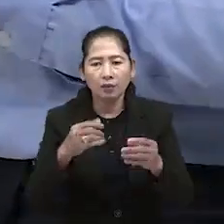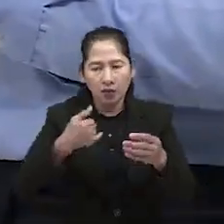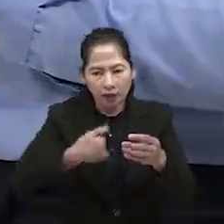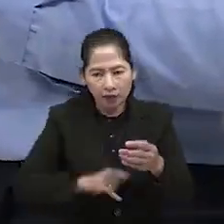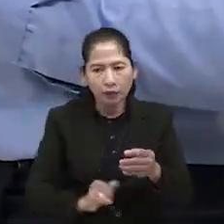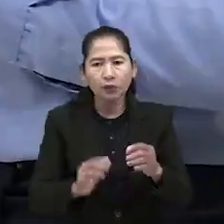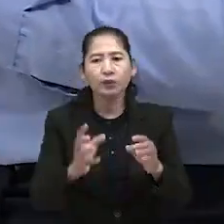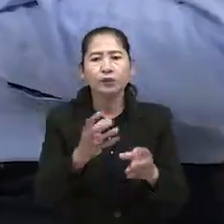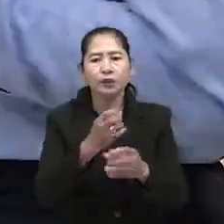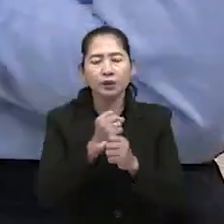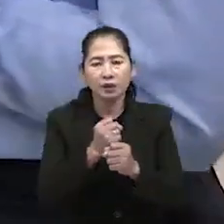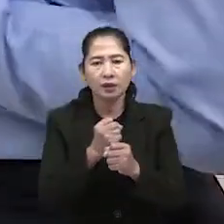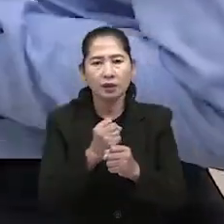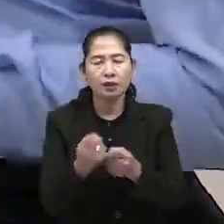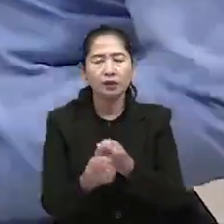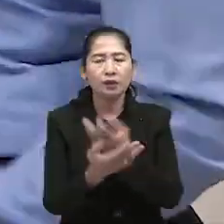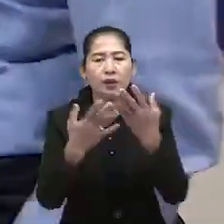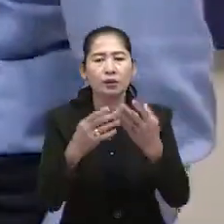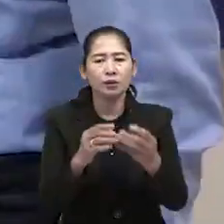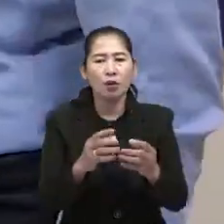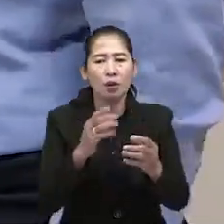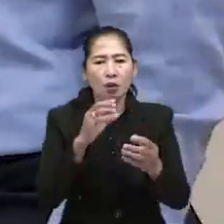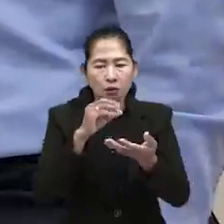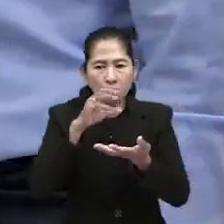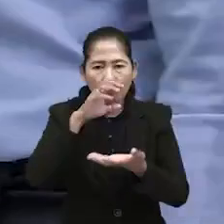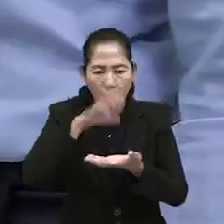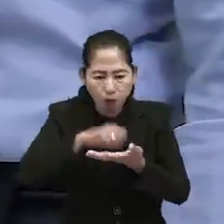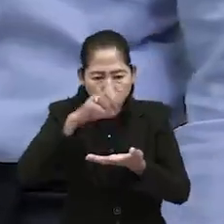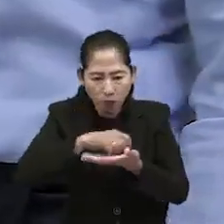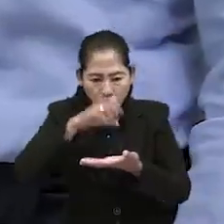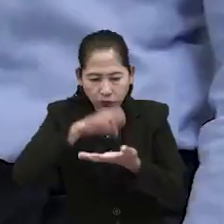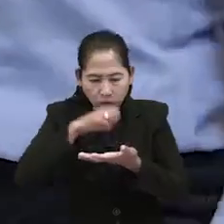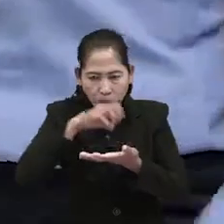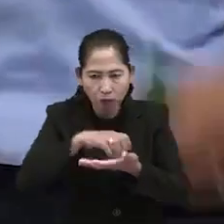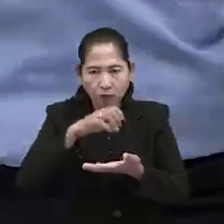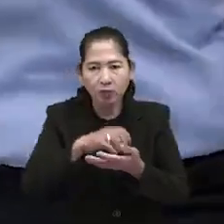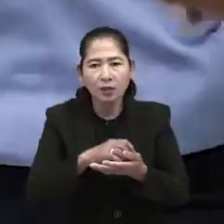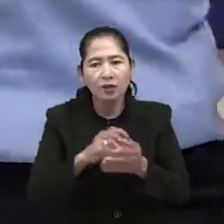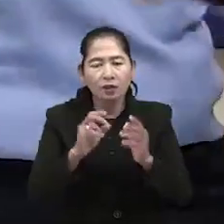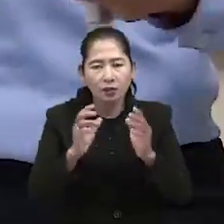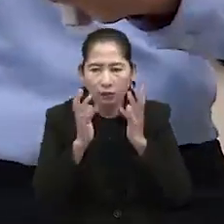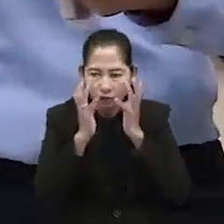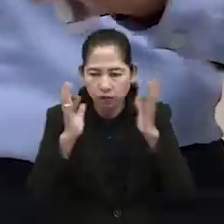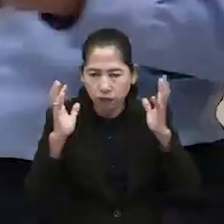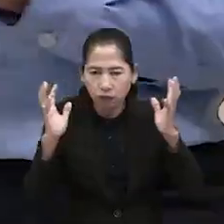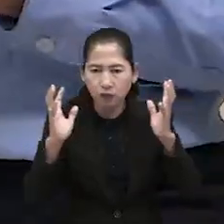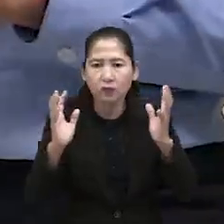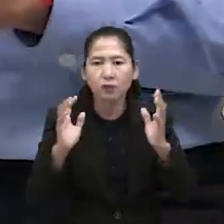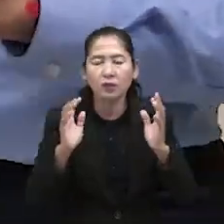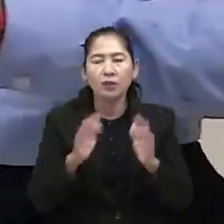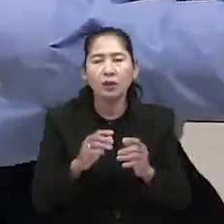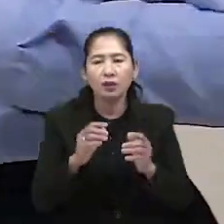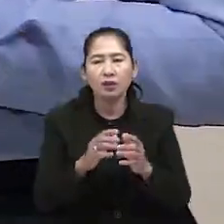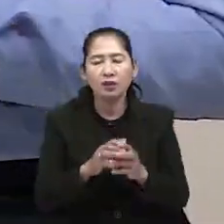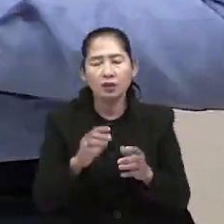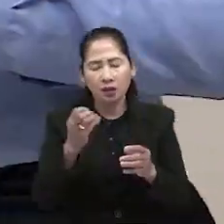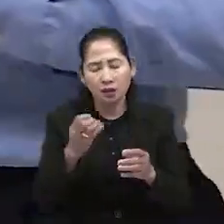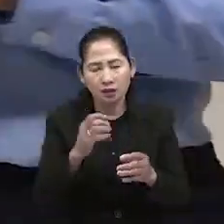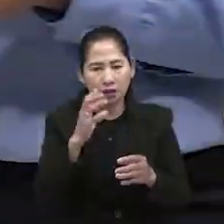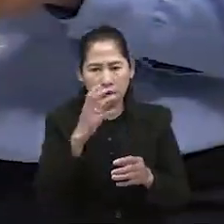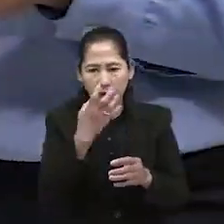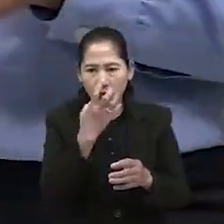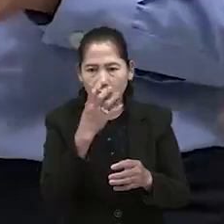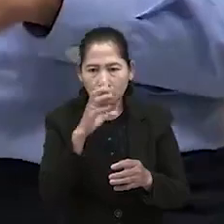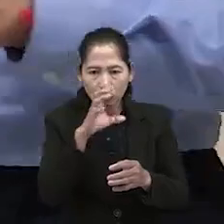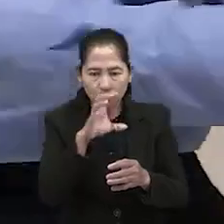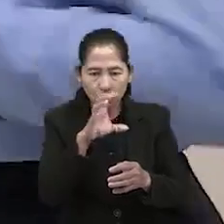ច្រើនណាកូនណាដោយសារតែបកកែគេតំបាក់បាយខ្លឹបខ្លឹបខ្លឹបអញ្ចឹងអីអញ្ចឹងឆាប់ធំធាត់ណាតែឆាប់ធំធាត់ដោយសារជ្រូកញីអញ្ចឹ